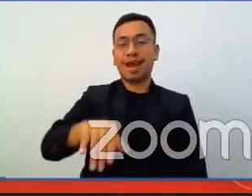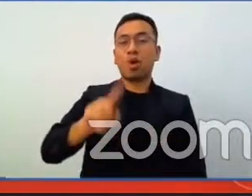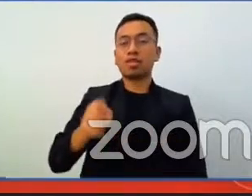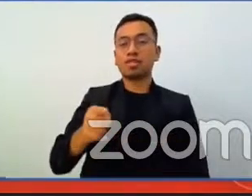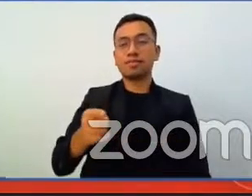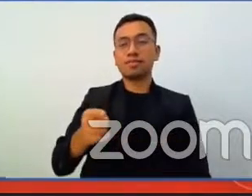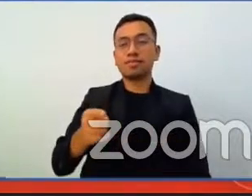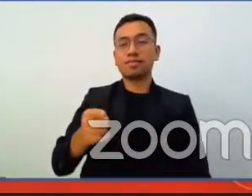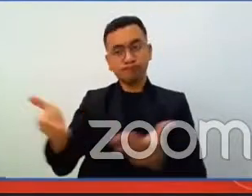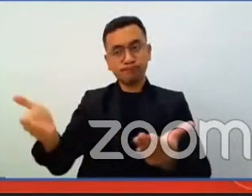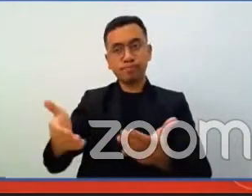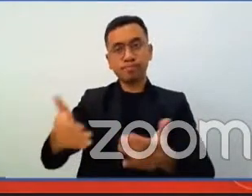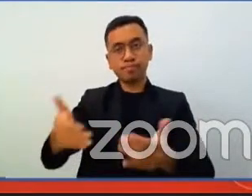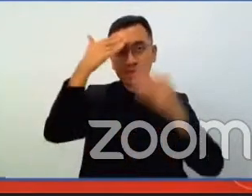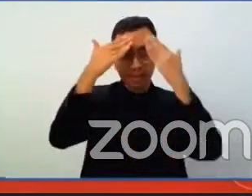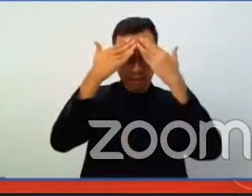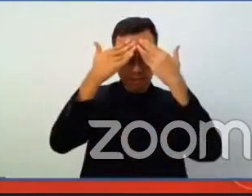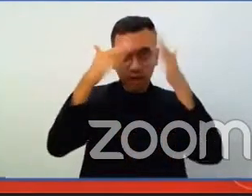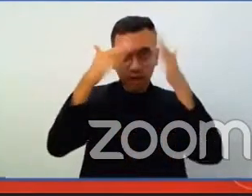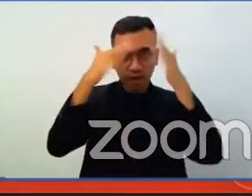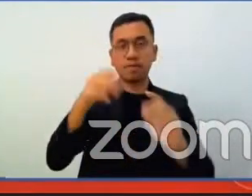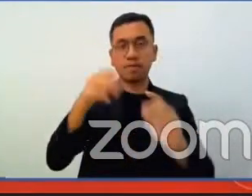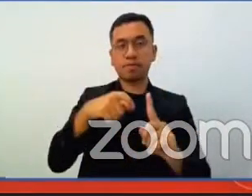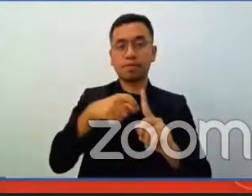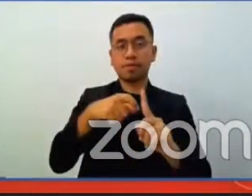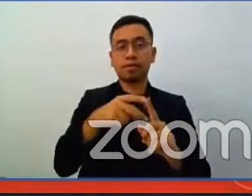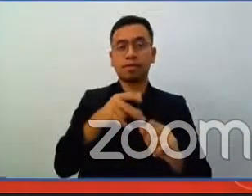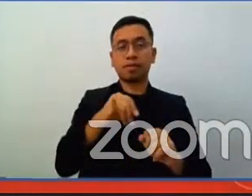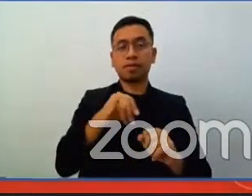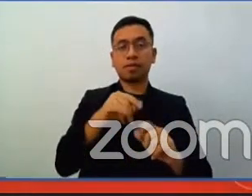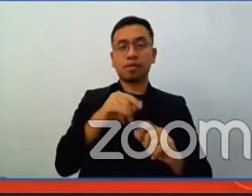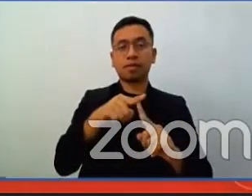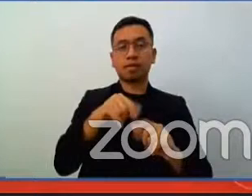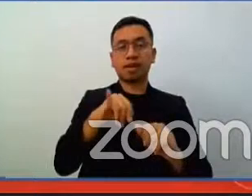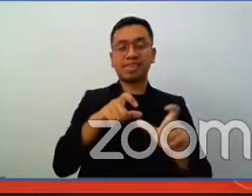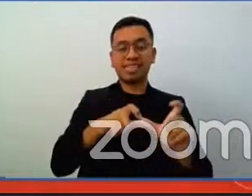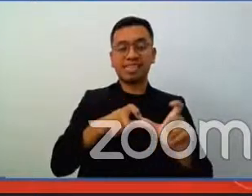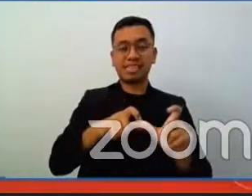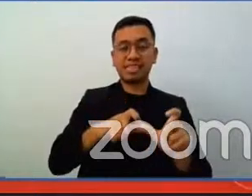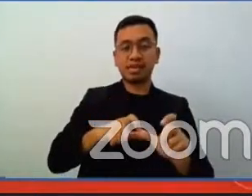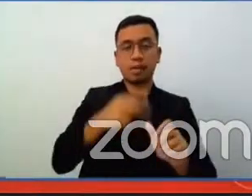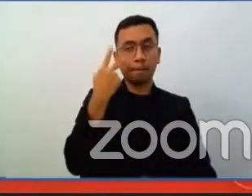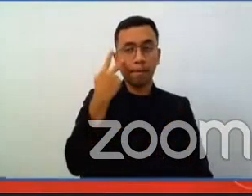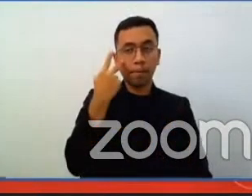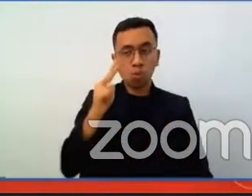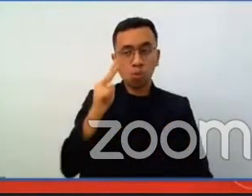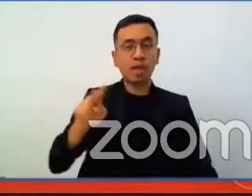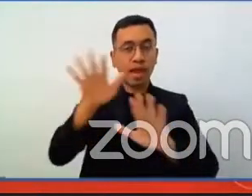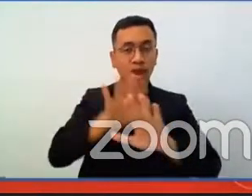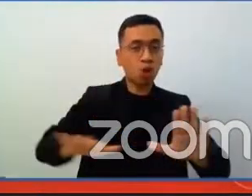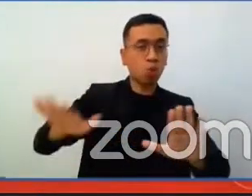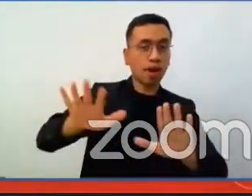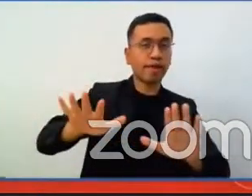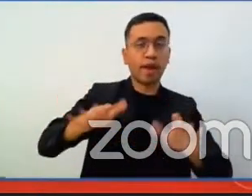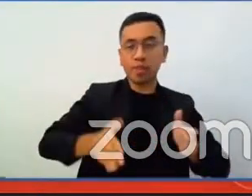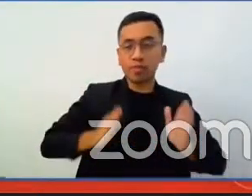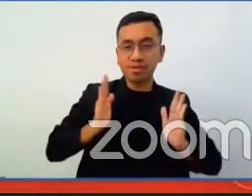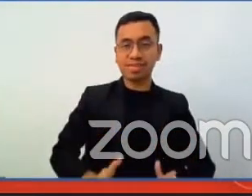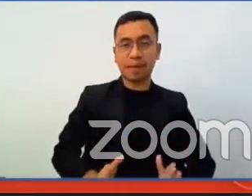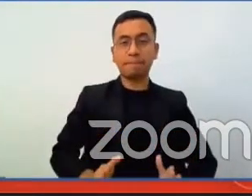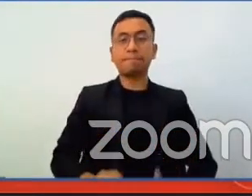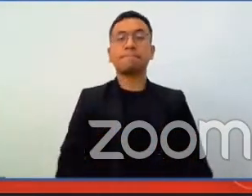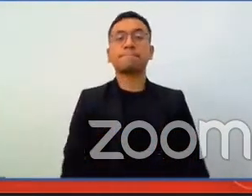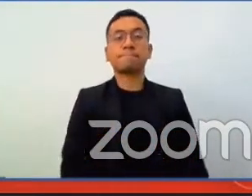kreatif, inovatif, dan peduli lingkungan. Itu dari segi konteks sikap, Bapak-Ibu.